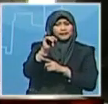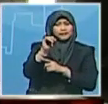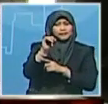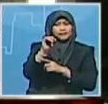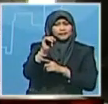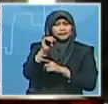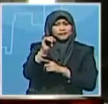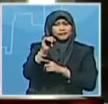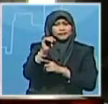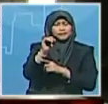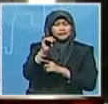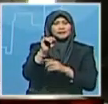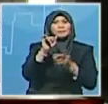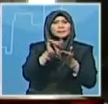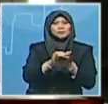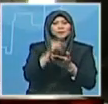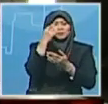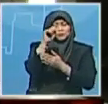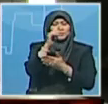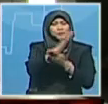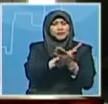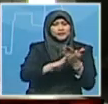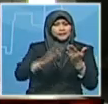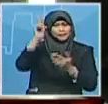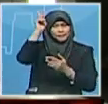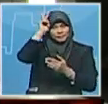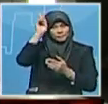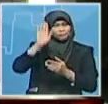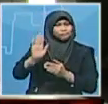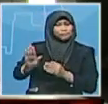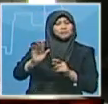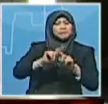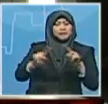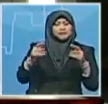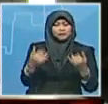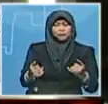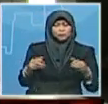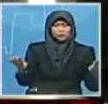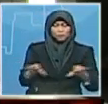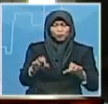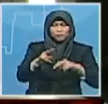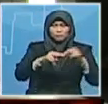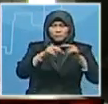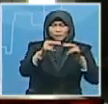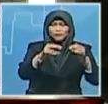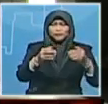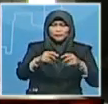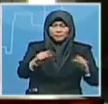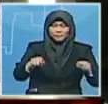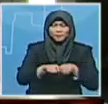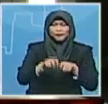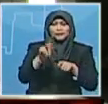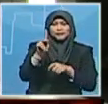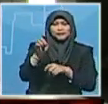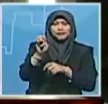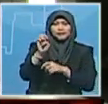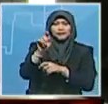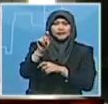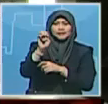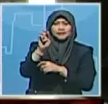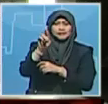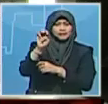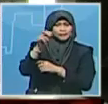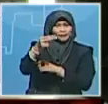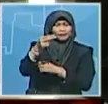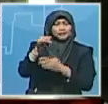Kerai. Itu untuk bahagian di Kelantan. Yang kita dah buat sehingga ke Ketereh. Itu dalam pelaksanaan dan